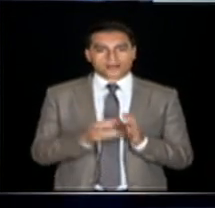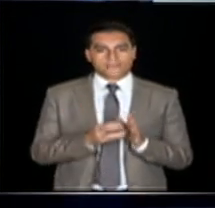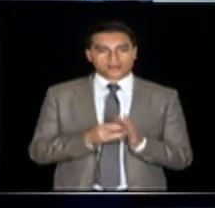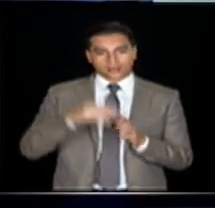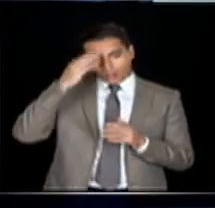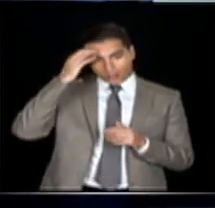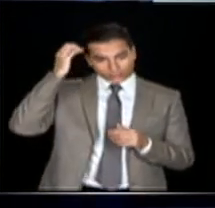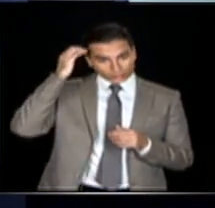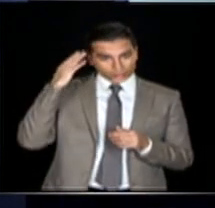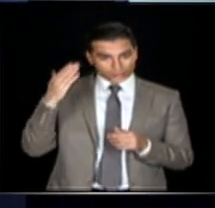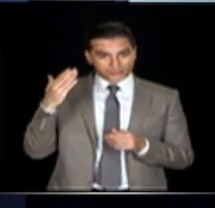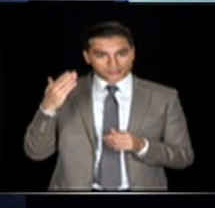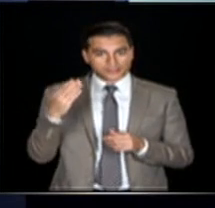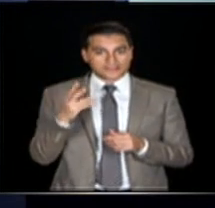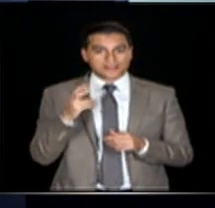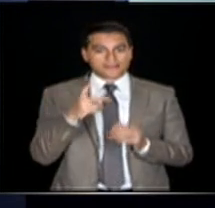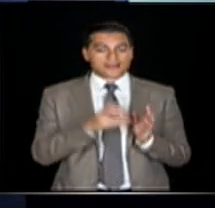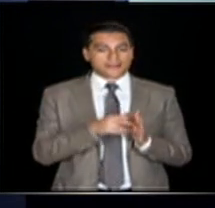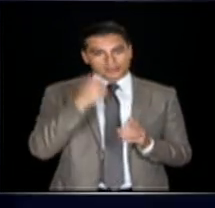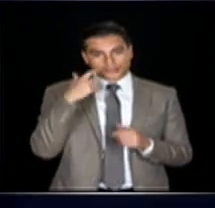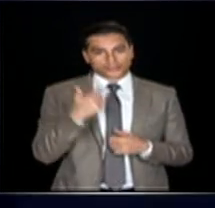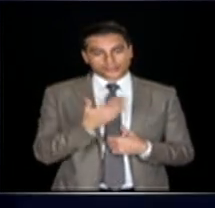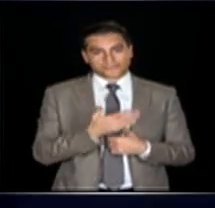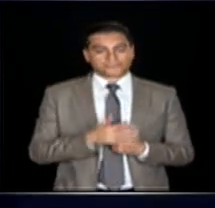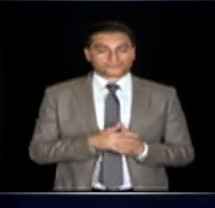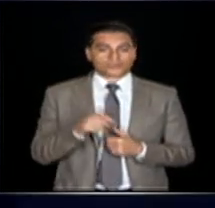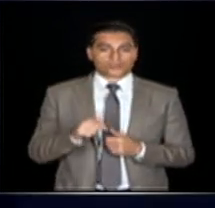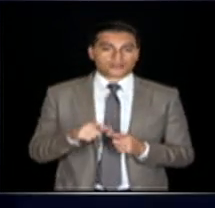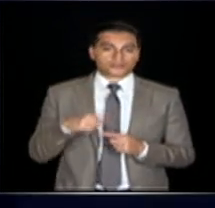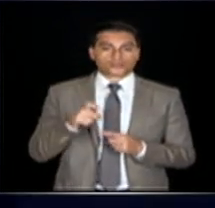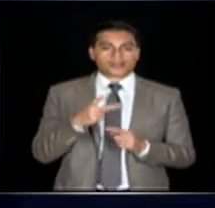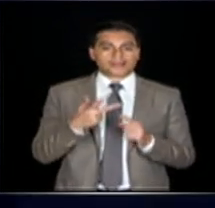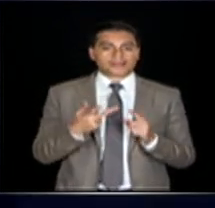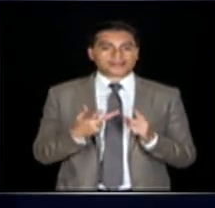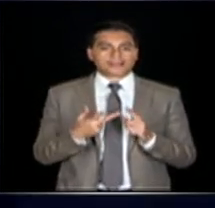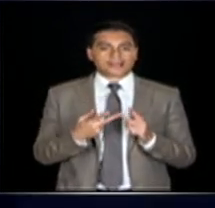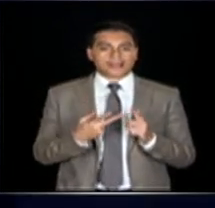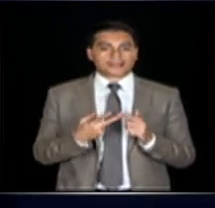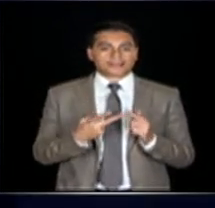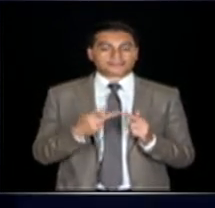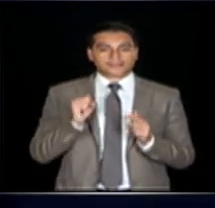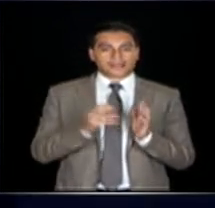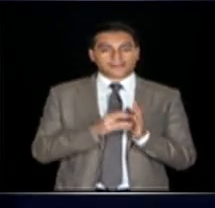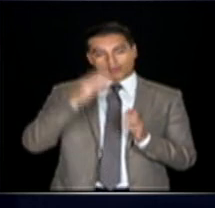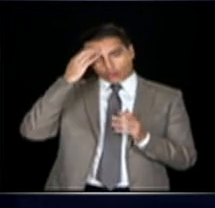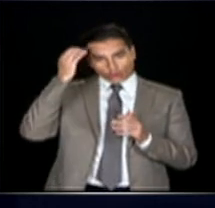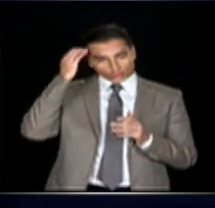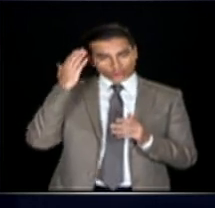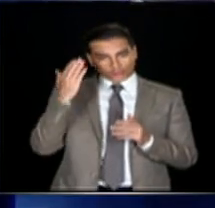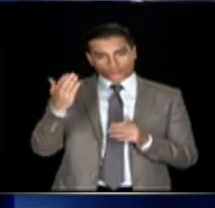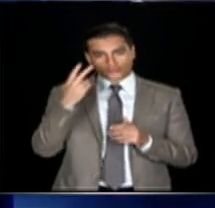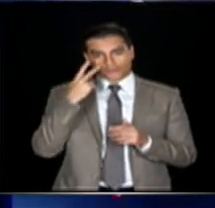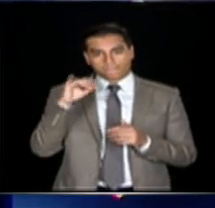أسيوط، 70 جامعة عين شمس. ودلوقتي السؤال الثاني لجامعة أسيوط، مروة العريني، اتفضلي يا